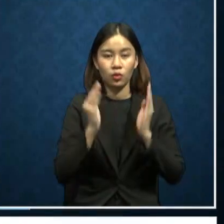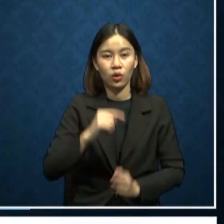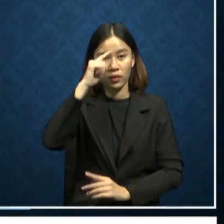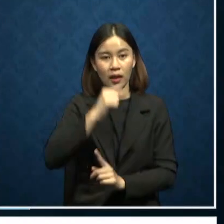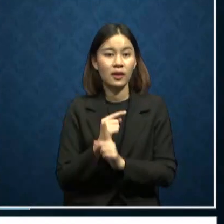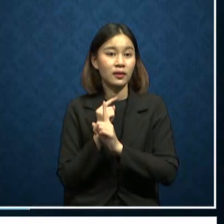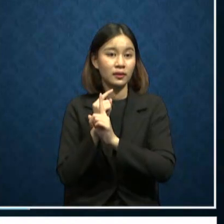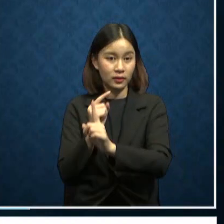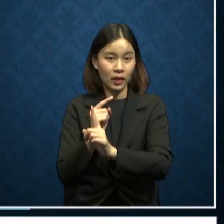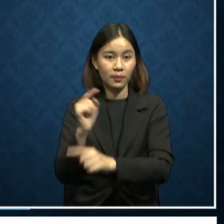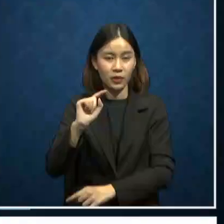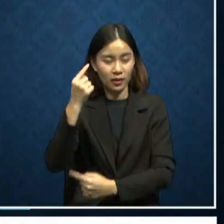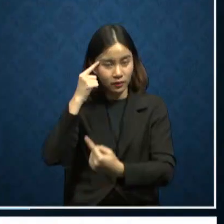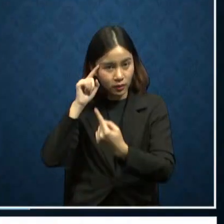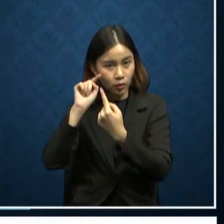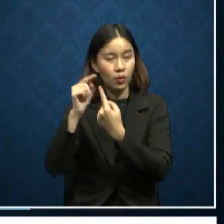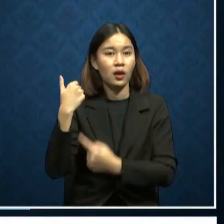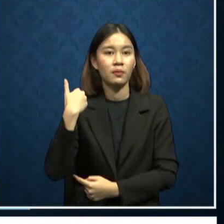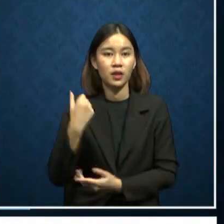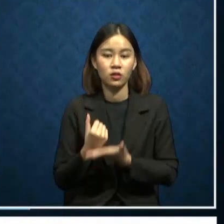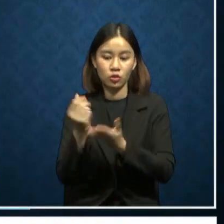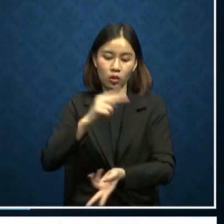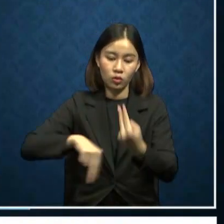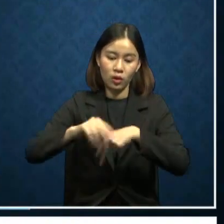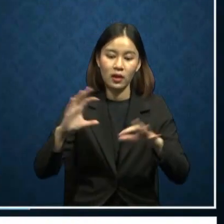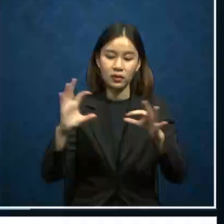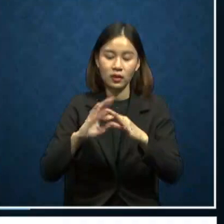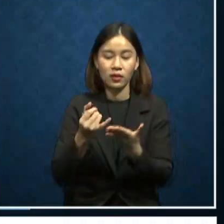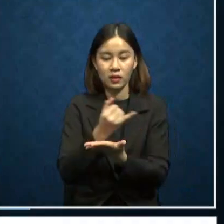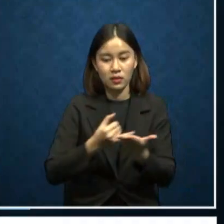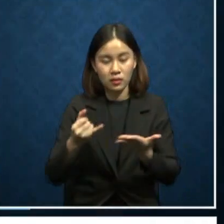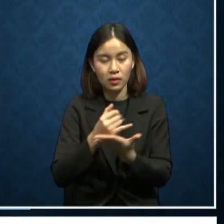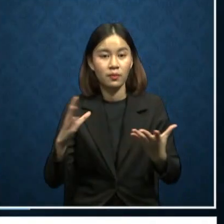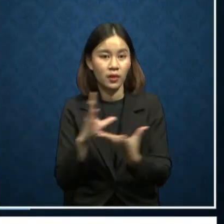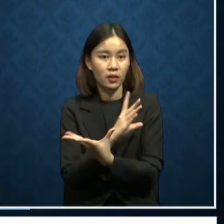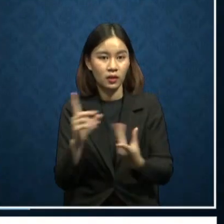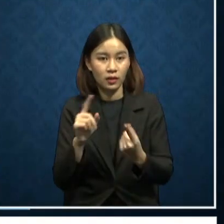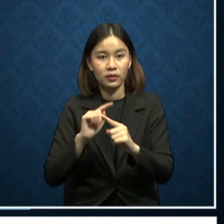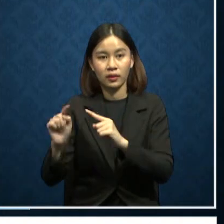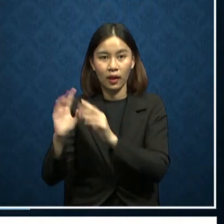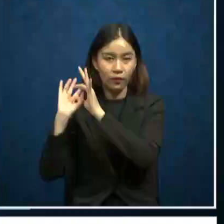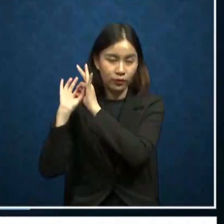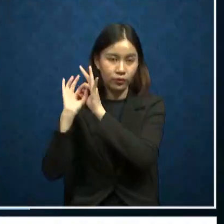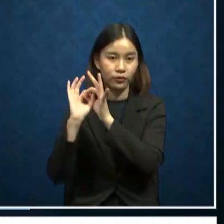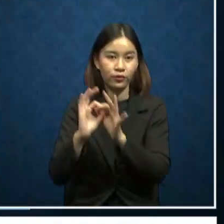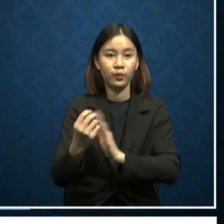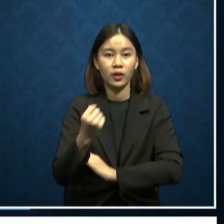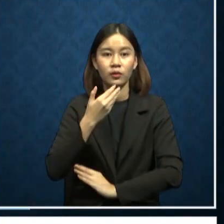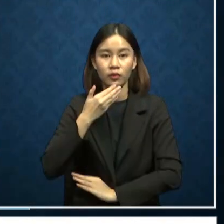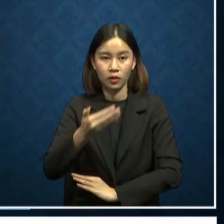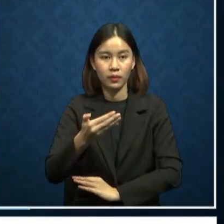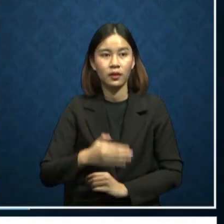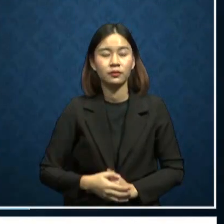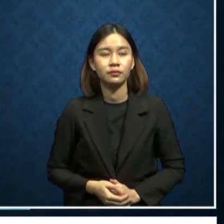อัตลักษณ์ที่เรามุ่งหวังแล้วก็ช่วยดูแลในเรื่องของสิทปประพณีวัฒนธรรมให้สืบทอดอย่างยั่งยืนต่อไปครับ